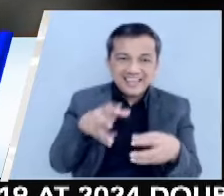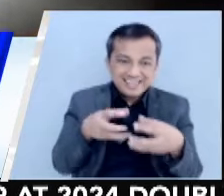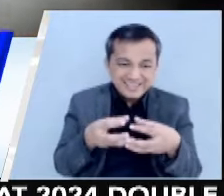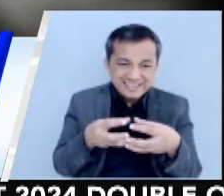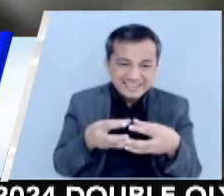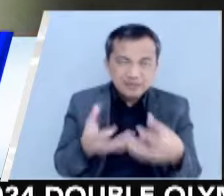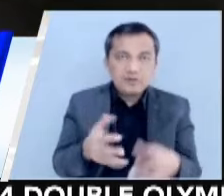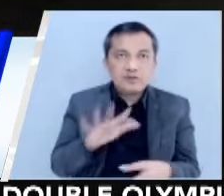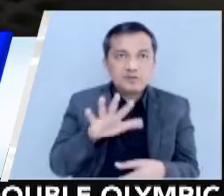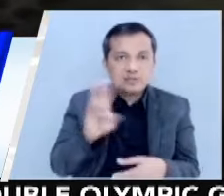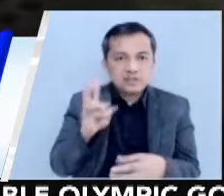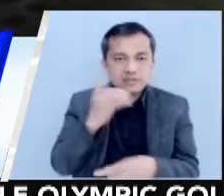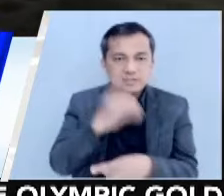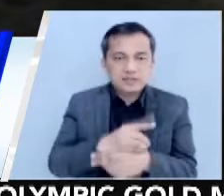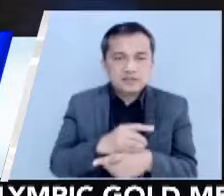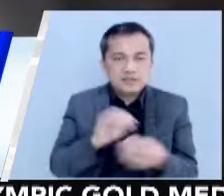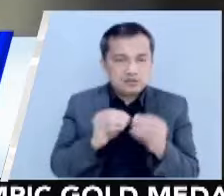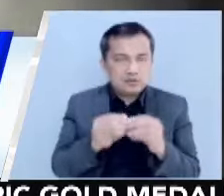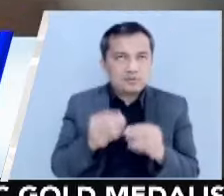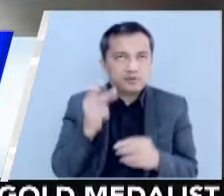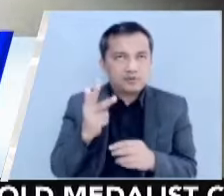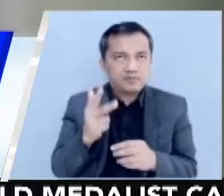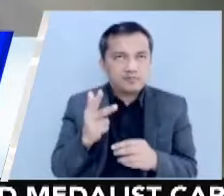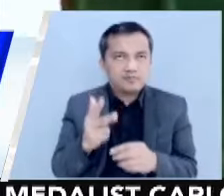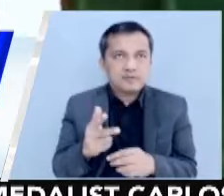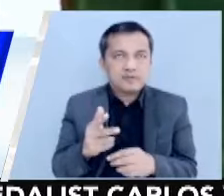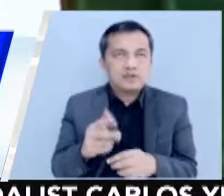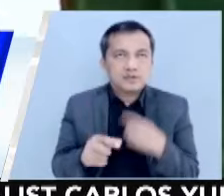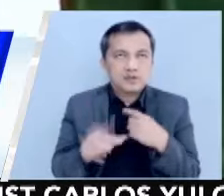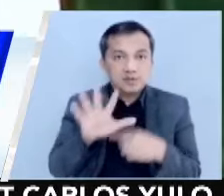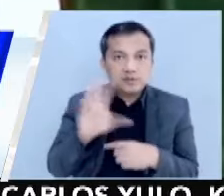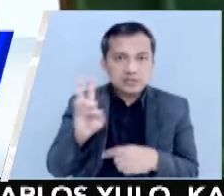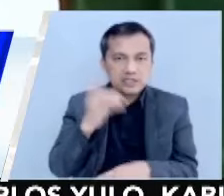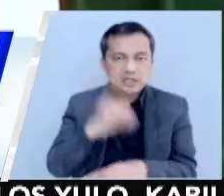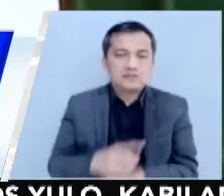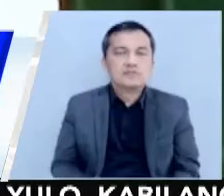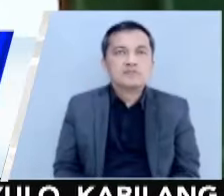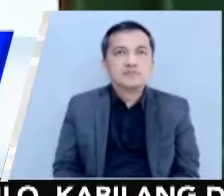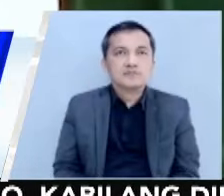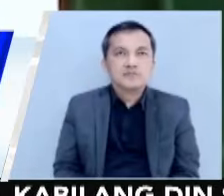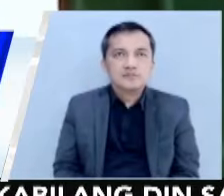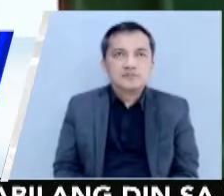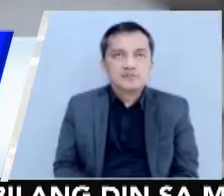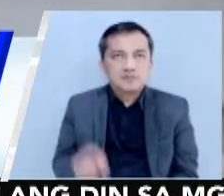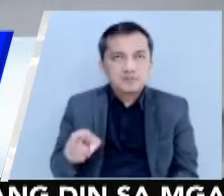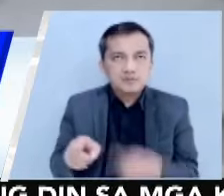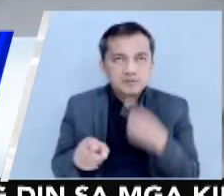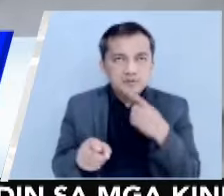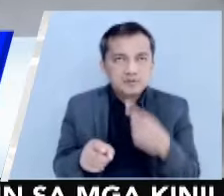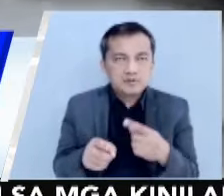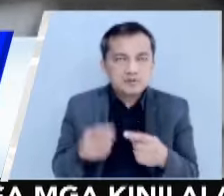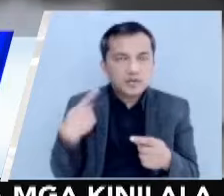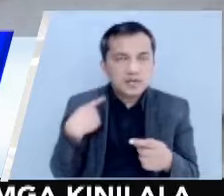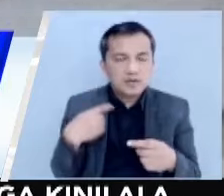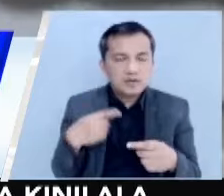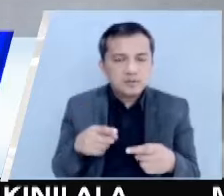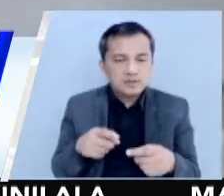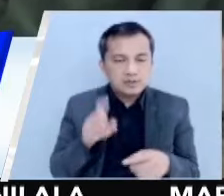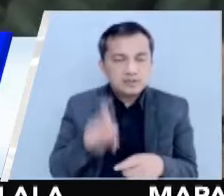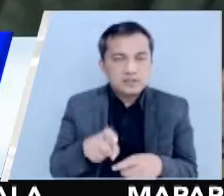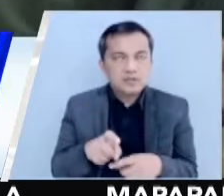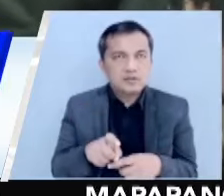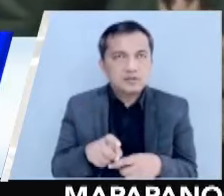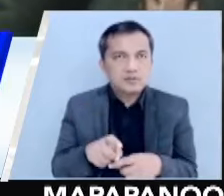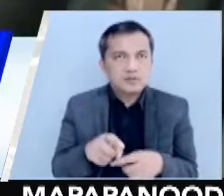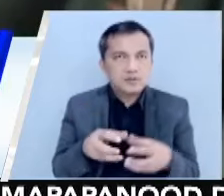Pero si Chick number 30, hindi siya nakahatch by itself. Ang tawag namin doon, help out. Supposed to be, ang Chick